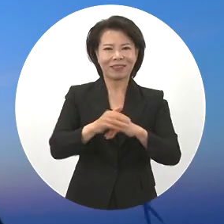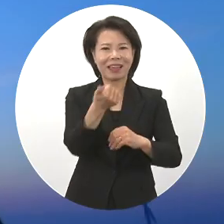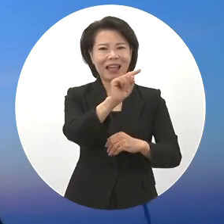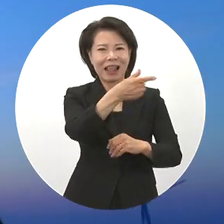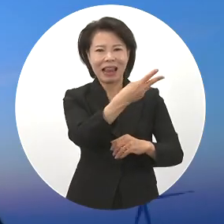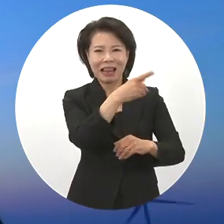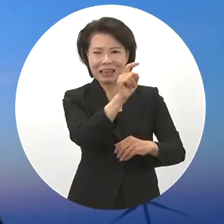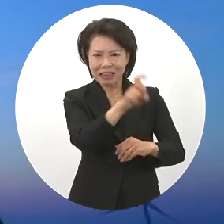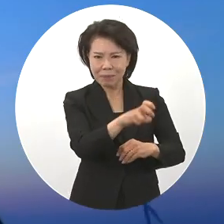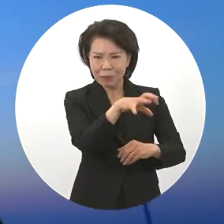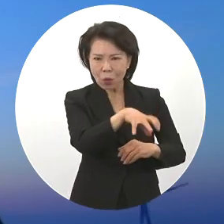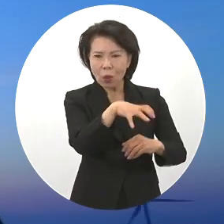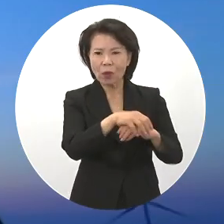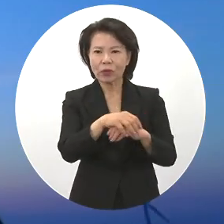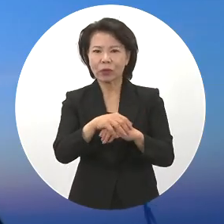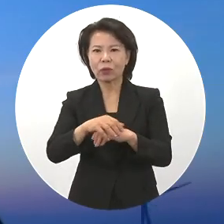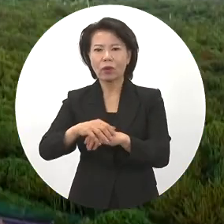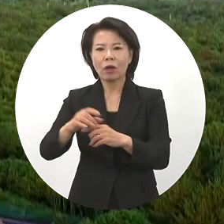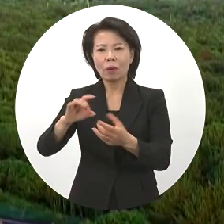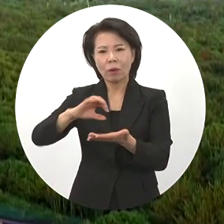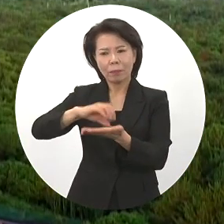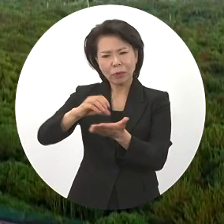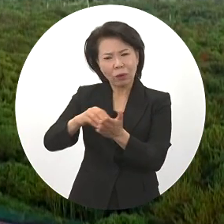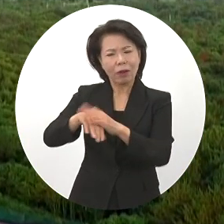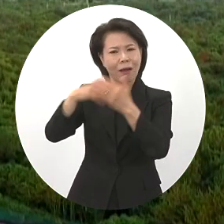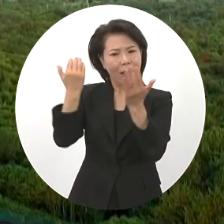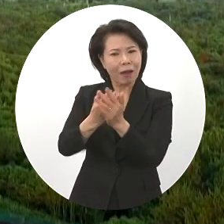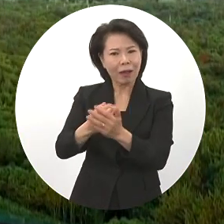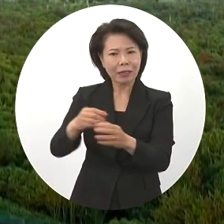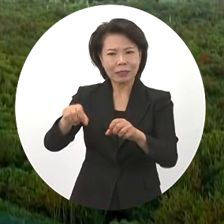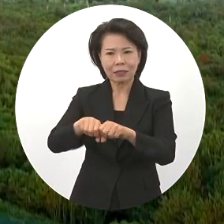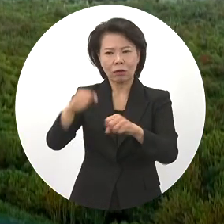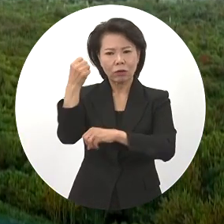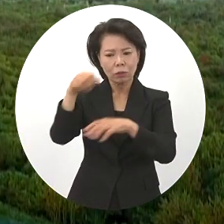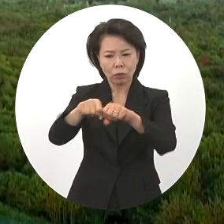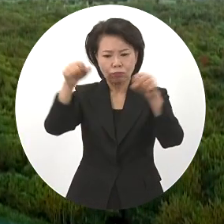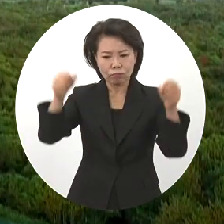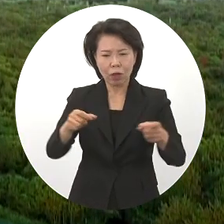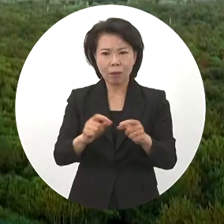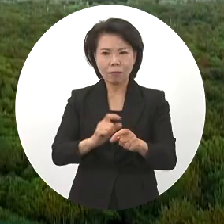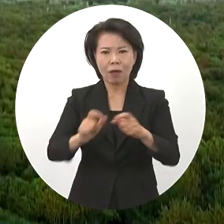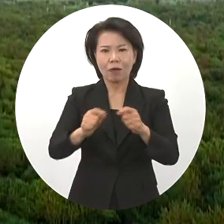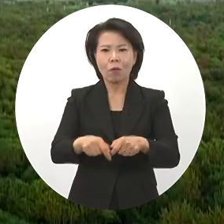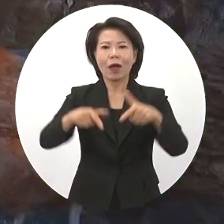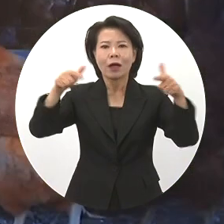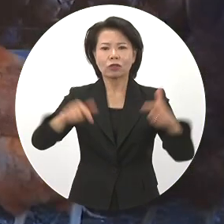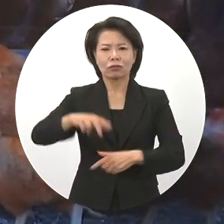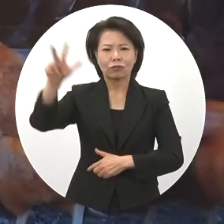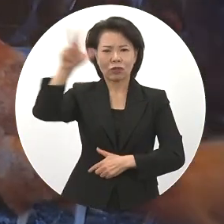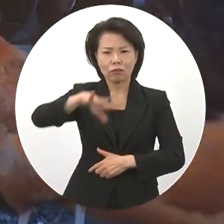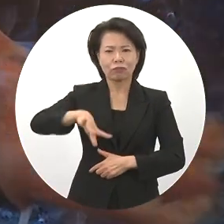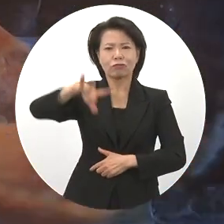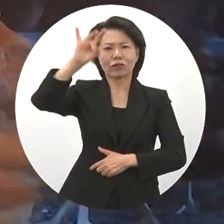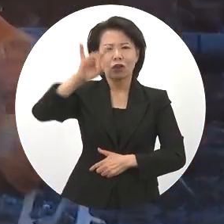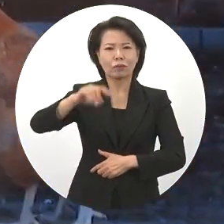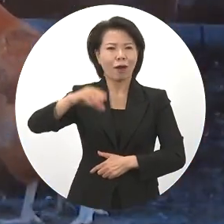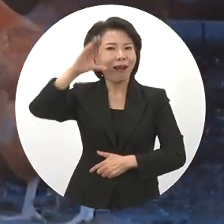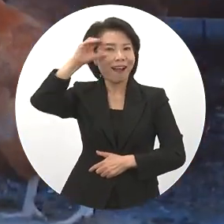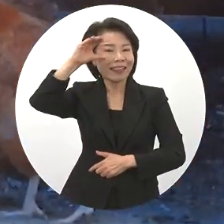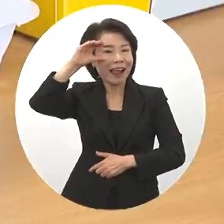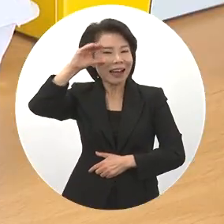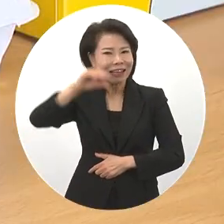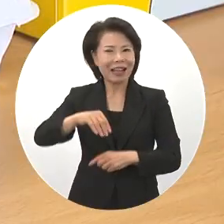한림해상풍력 상업운전, 제3해저연계선 준공 등 인프라 확충에 이어 전국 최초 아리백 인증